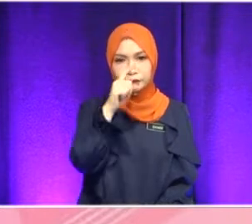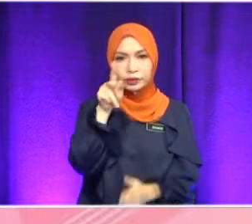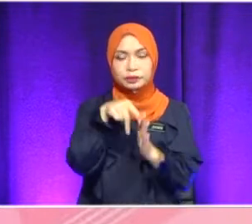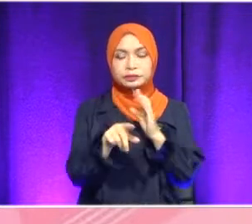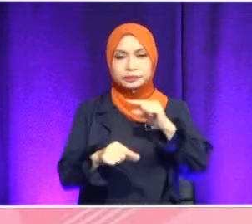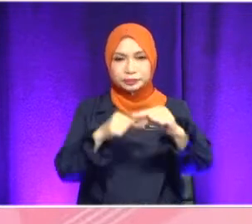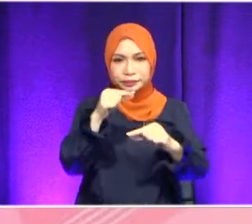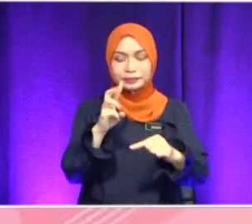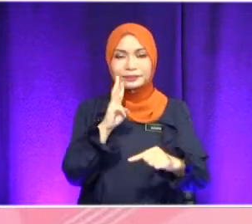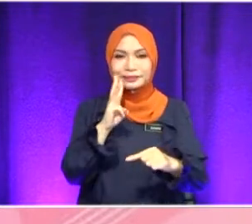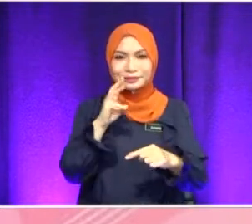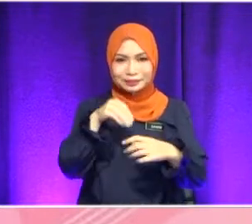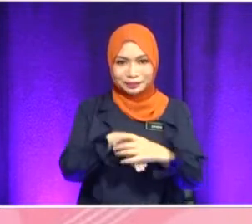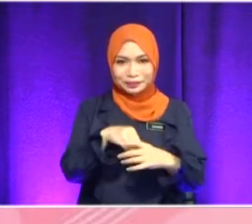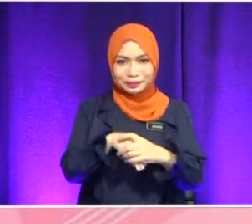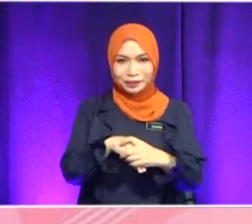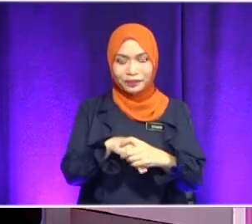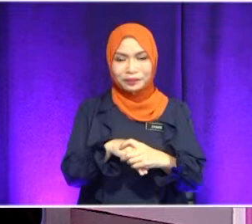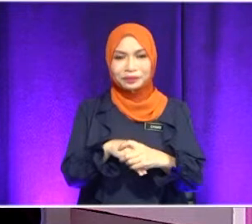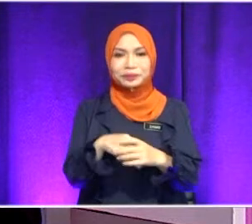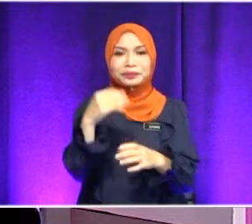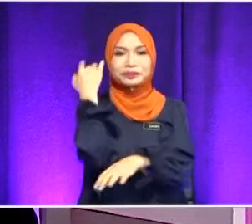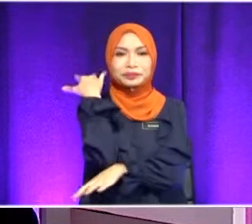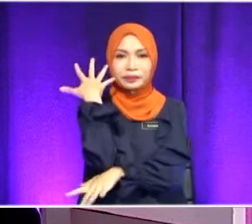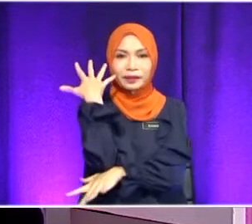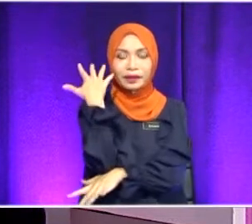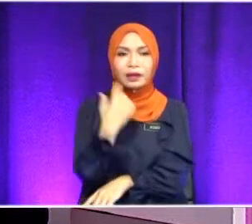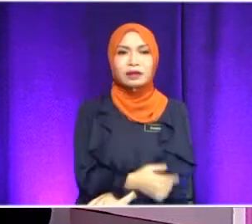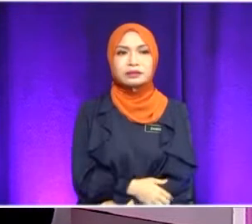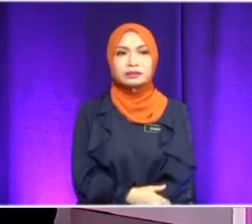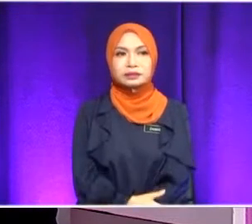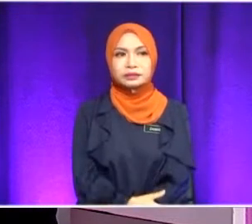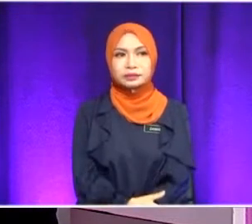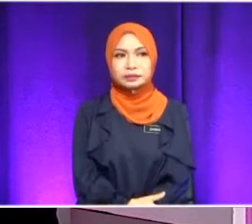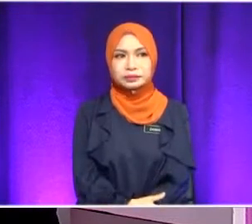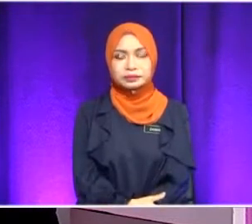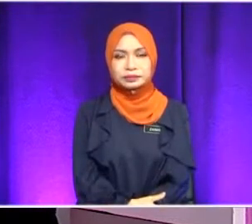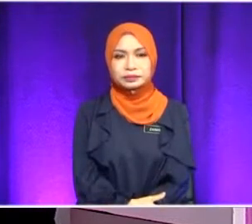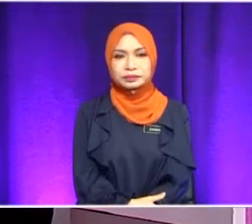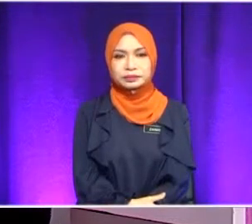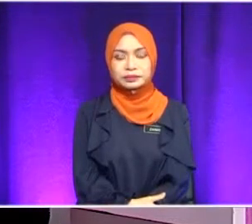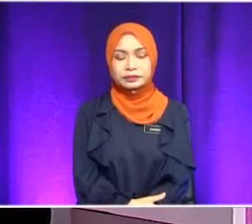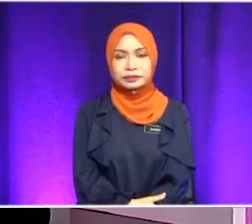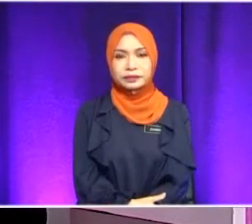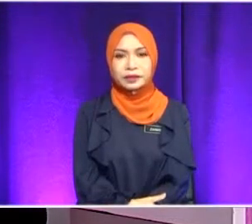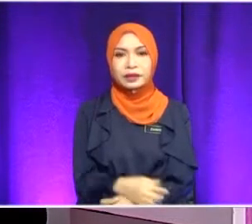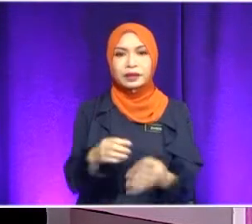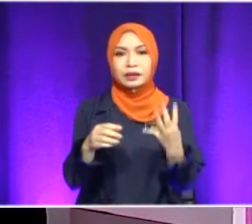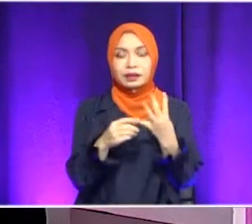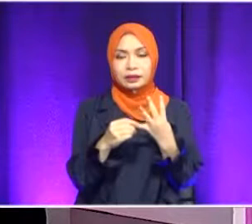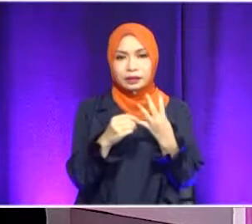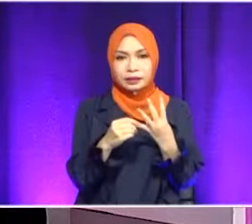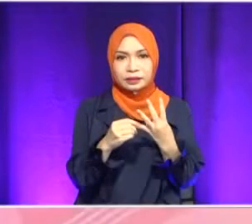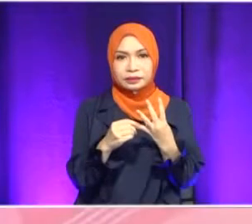kita mungkin ada adaptasi yang keempat dan seterusnya Oke kita sebagai contoh yang lain lah oke adaptasi yang keempat yaitu versi